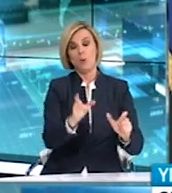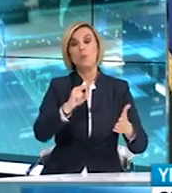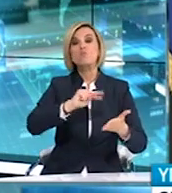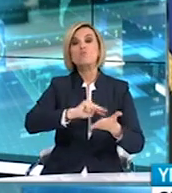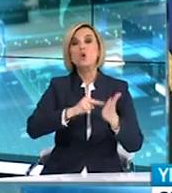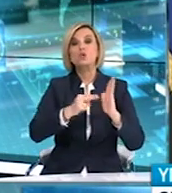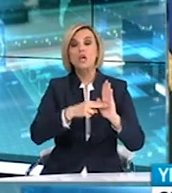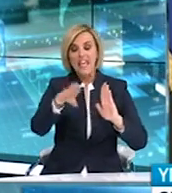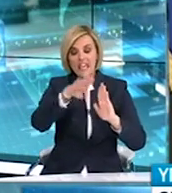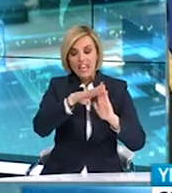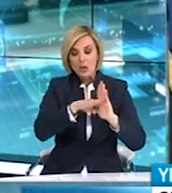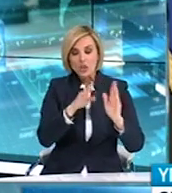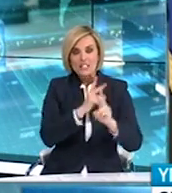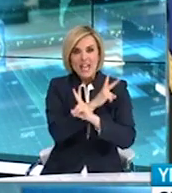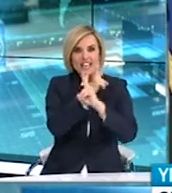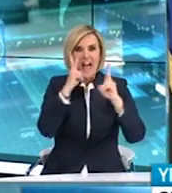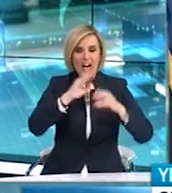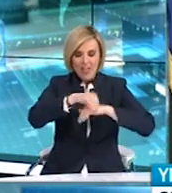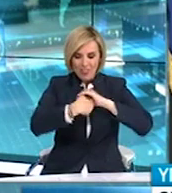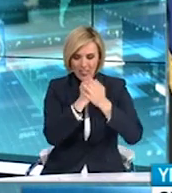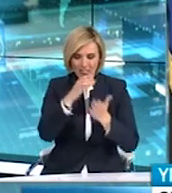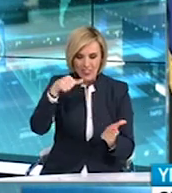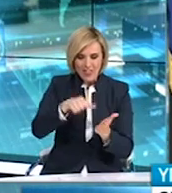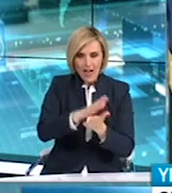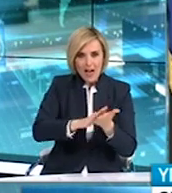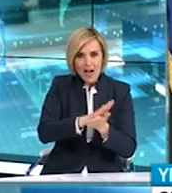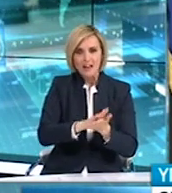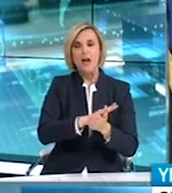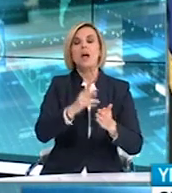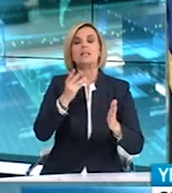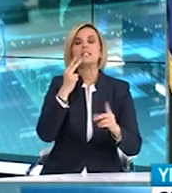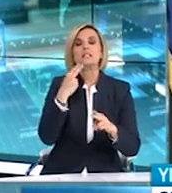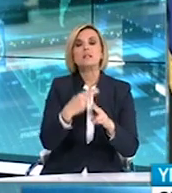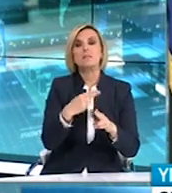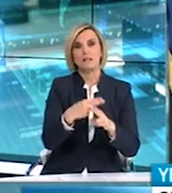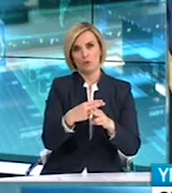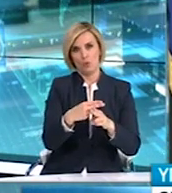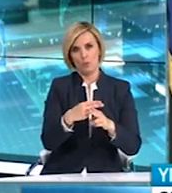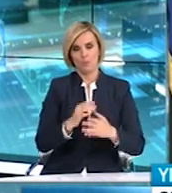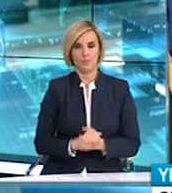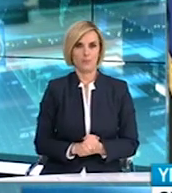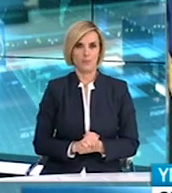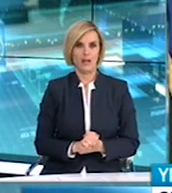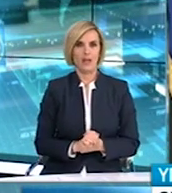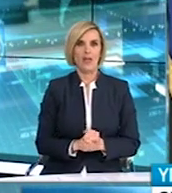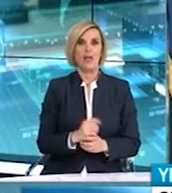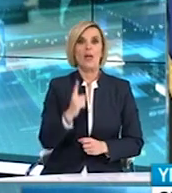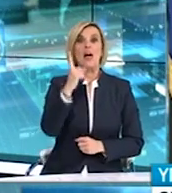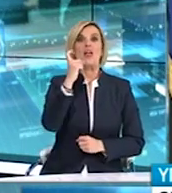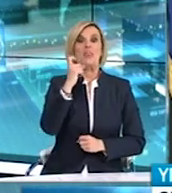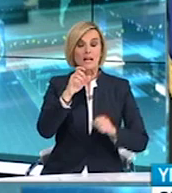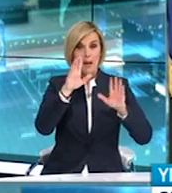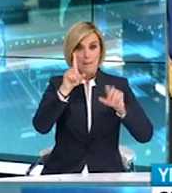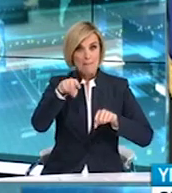στους κανόνες υγιεινής και νομίζω σταδιακά θα δούμε μια τέτοια στρατηγική να υιοθετείται από περισσότερες χώρες. Οι 10 μέρες είναι ανασφαλές χρονικό